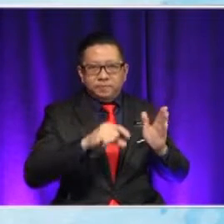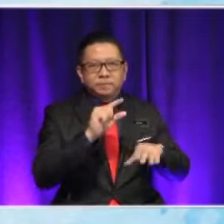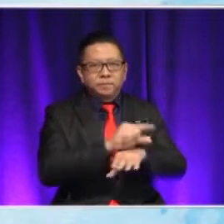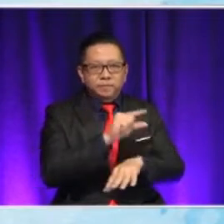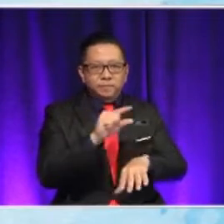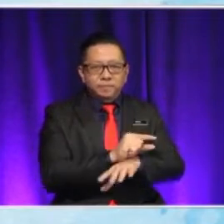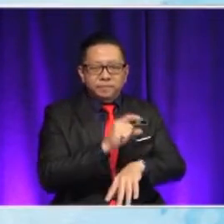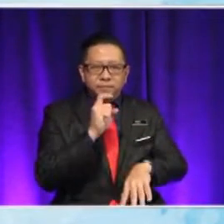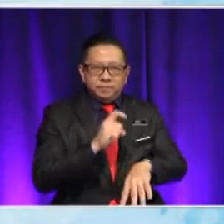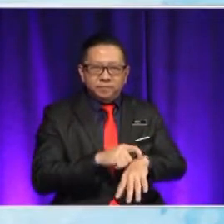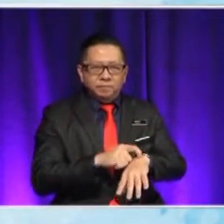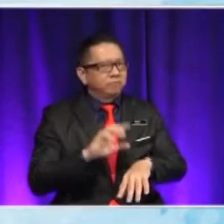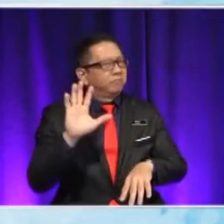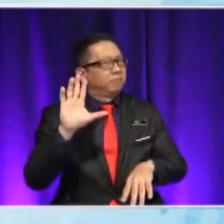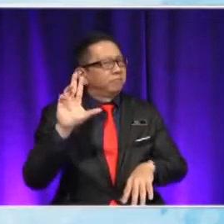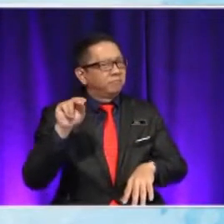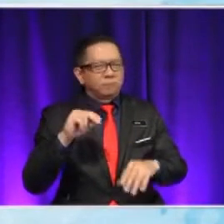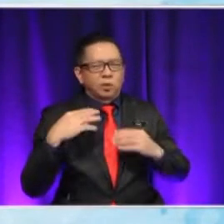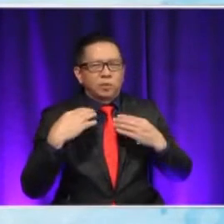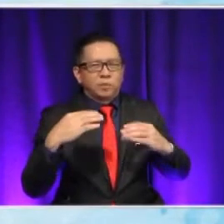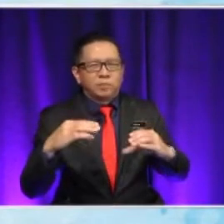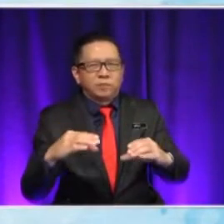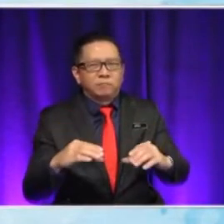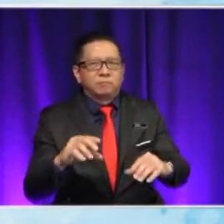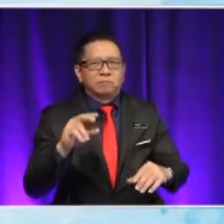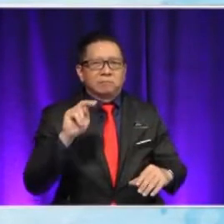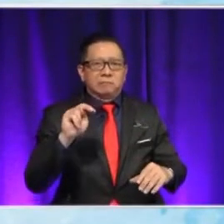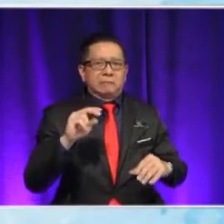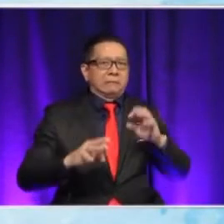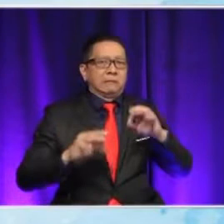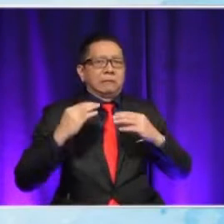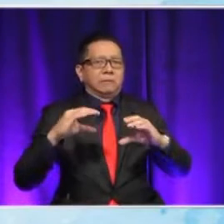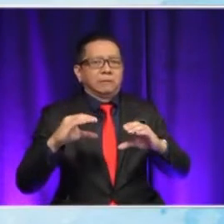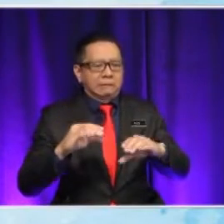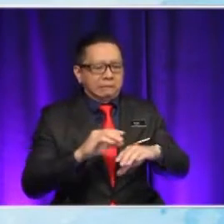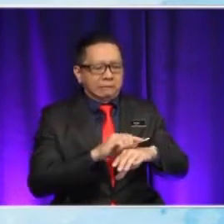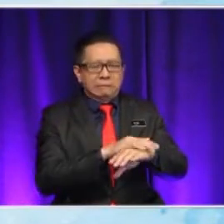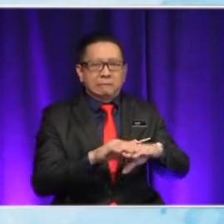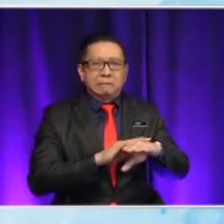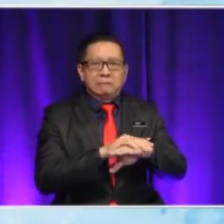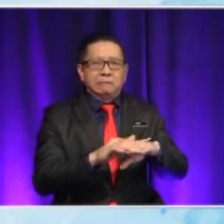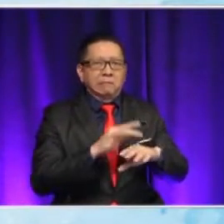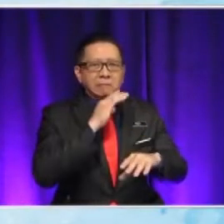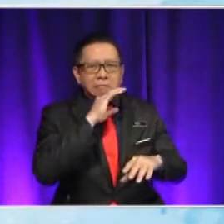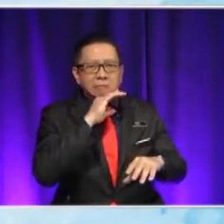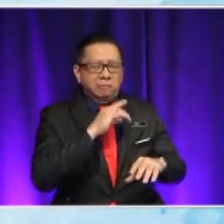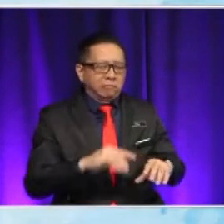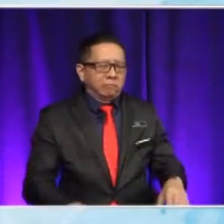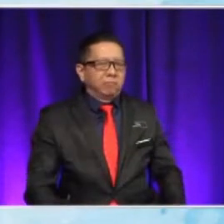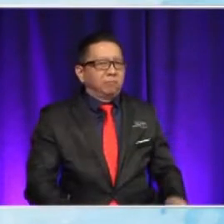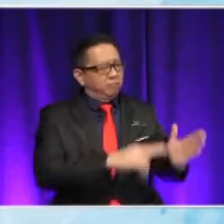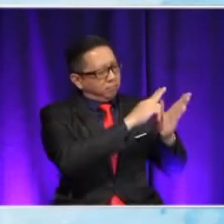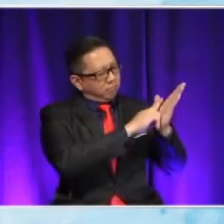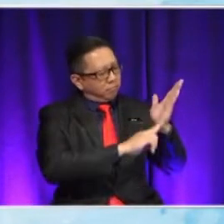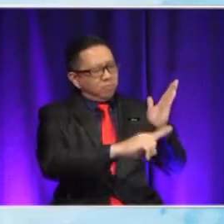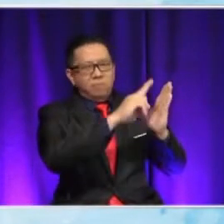sebab kali kittina cepat-cepat nanti mungkin kayak itu tidak akan dapat yang terbaik deh tuh Spike